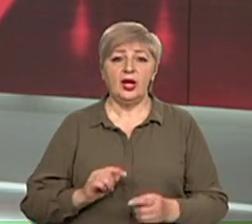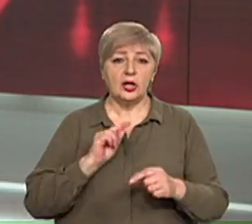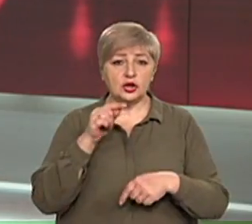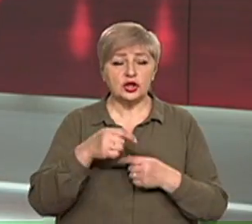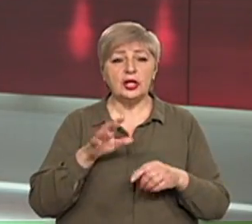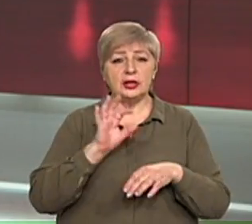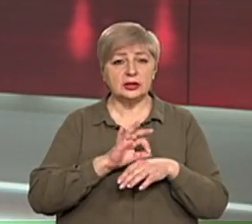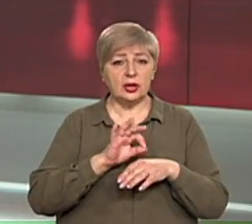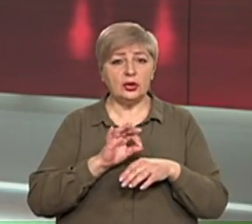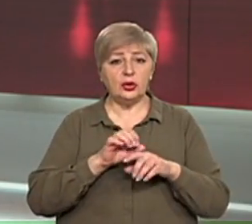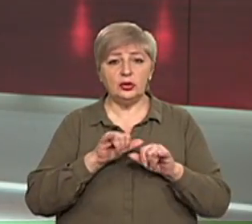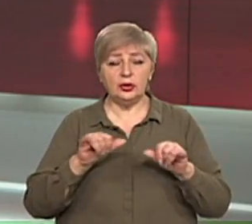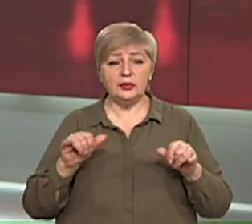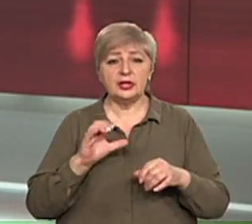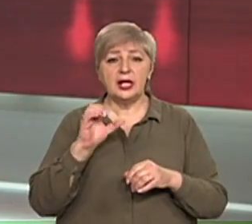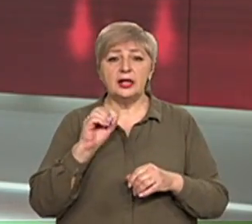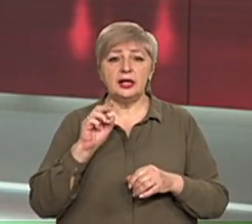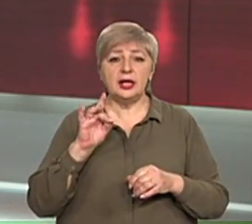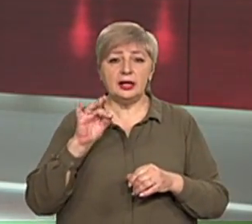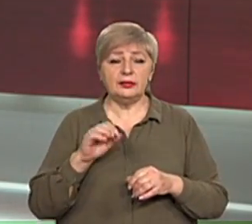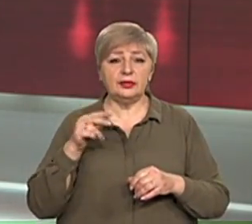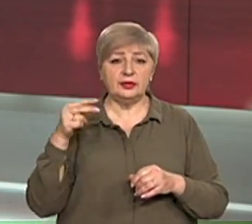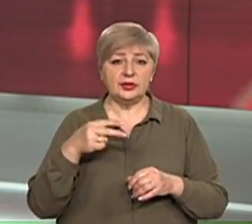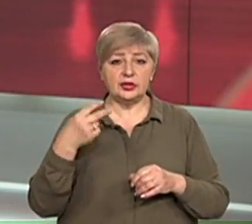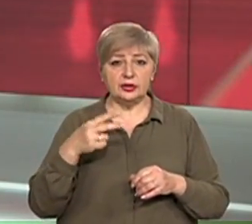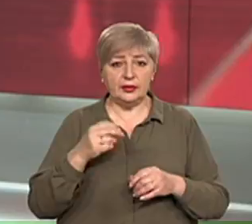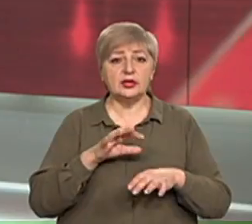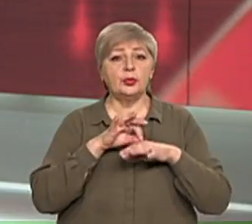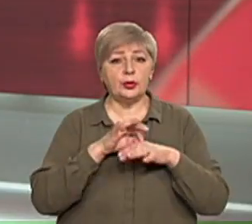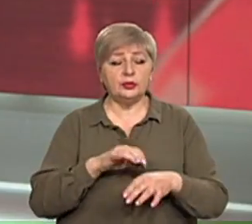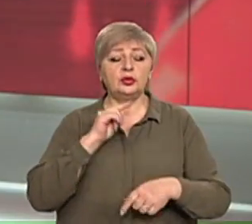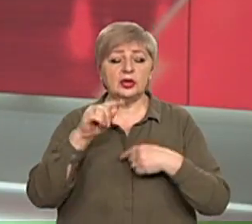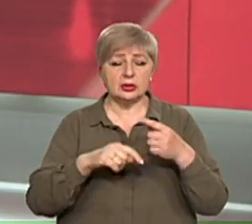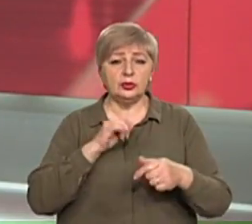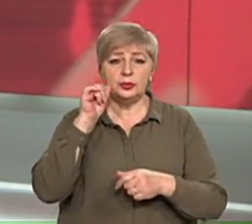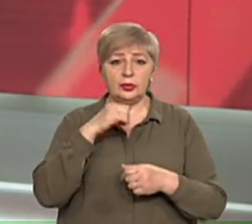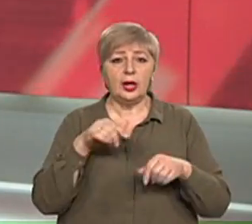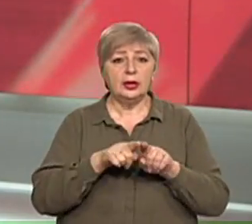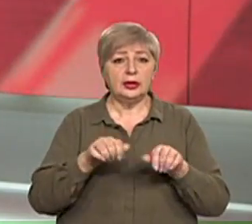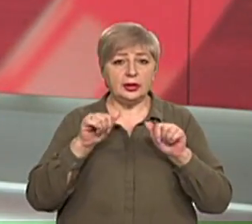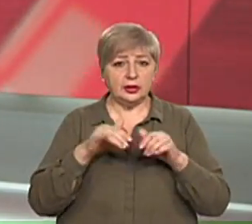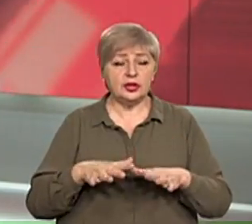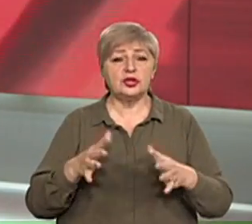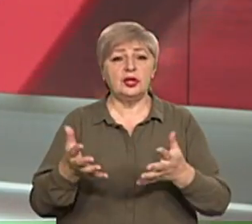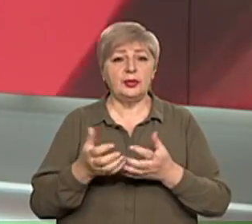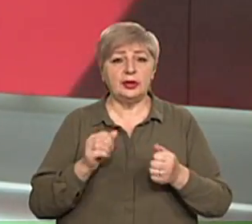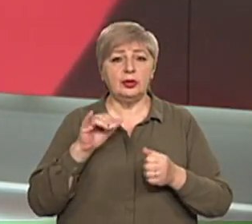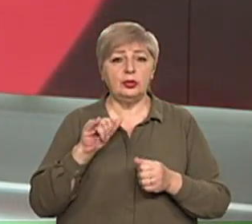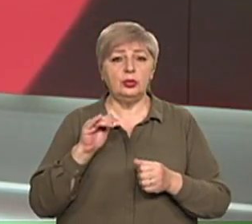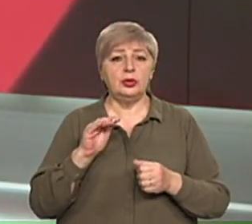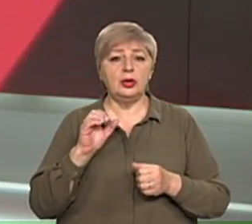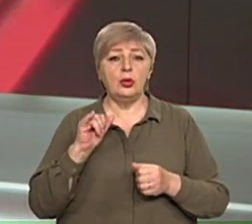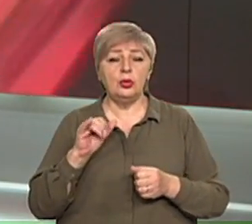Через коронавірус Євро-2020 проведуть наступного року. Таке рішення напередодні прийняли в УЄФА.